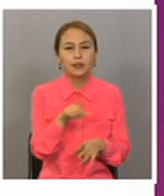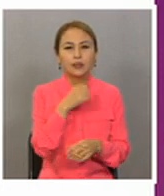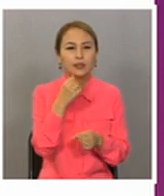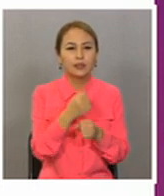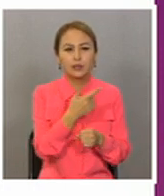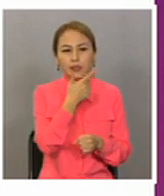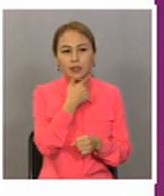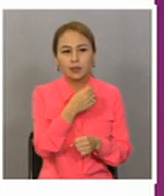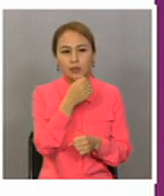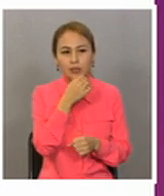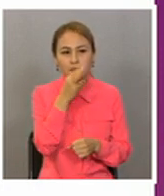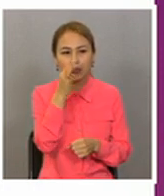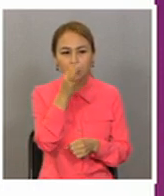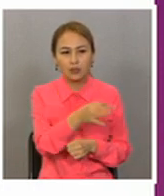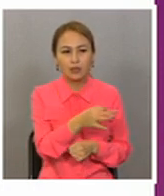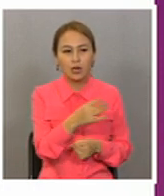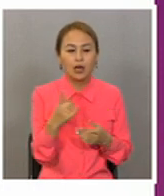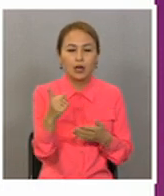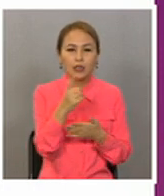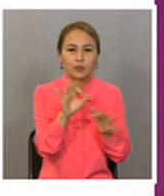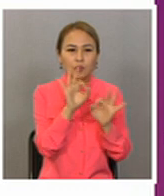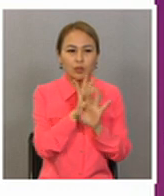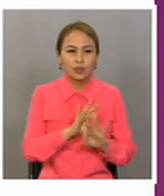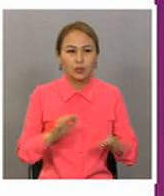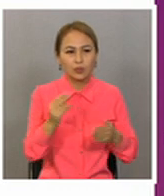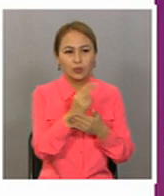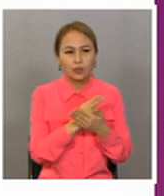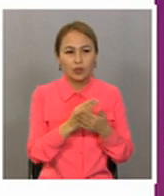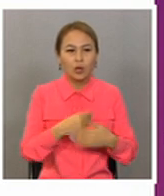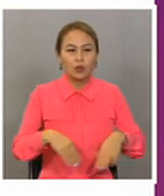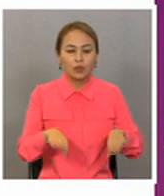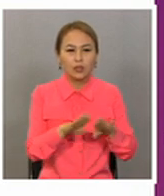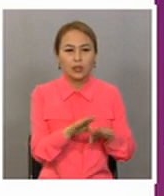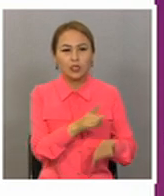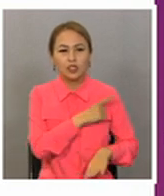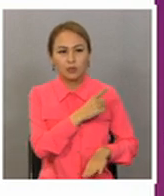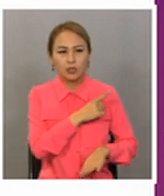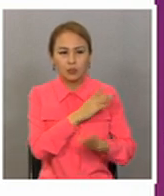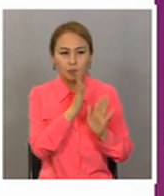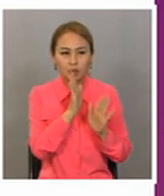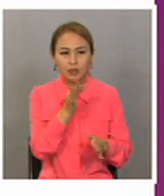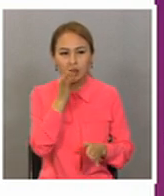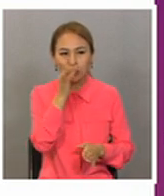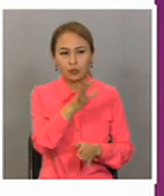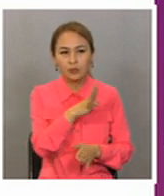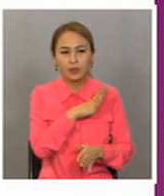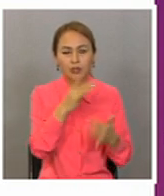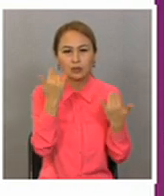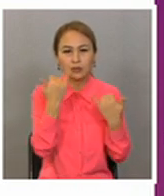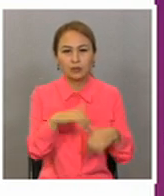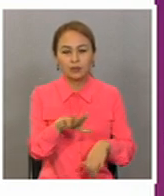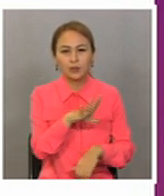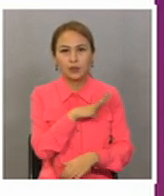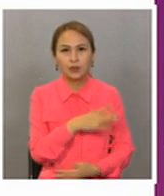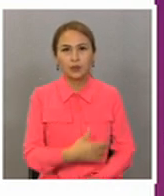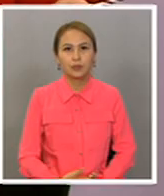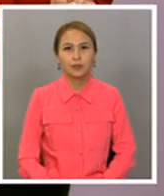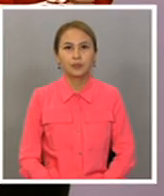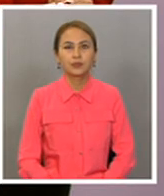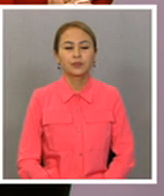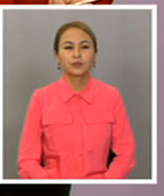Не деген керемет кесте, ғажайып сурет қой, осындай да шеберлік болады екен ау, деп таңданыпты